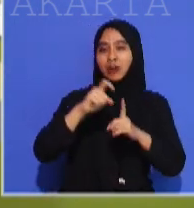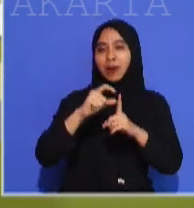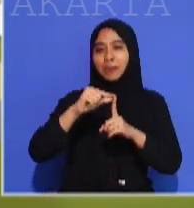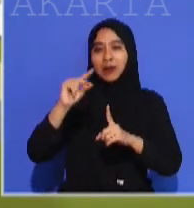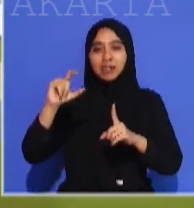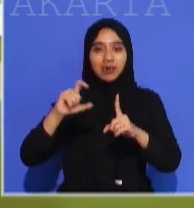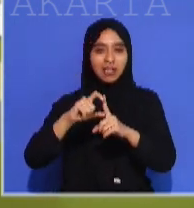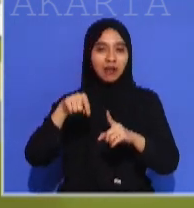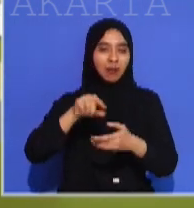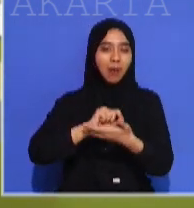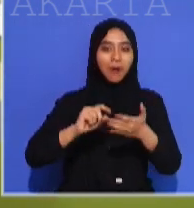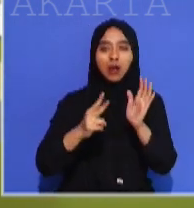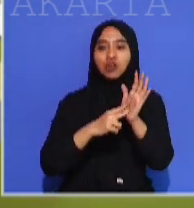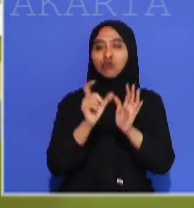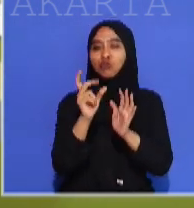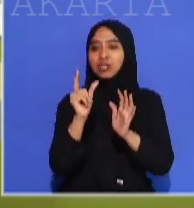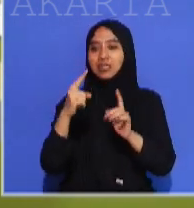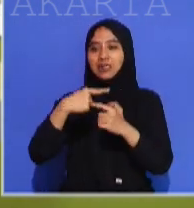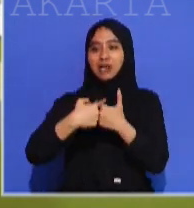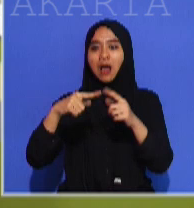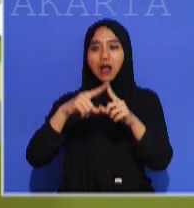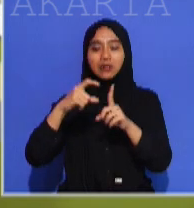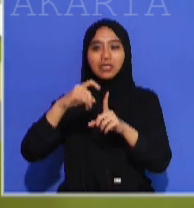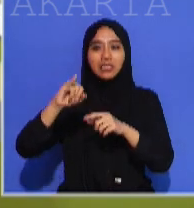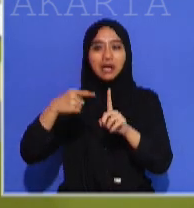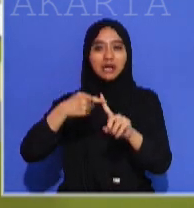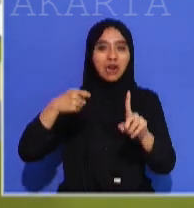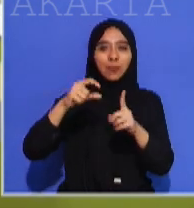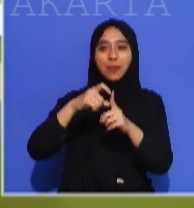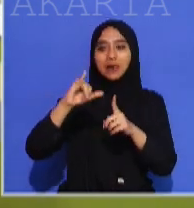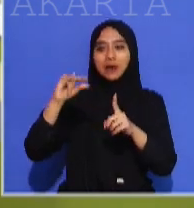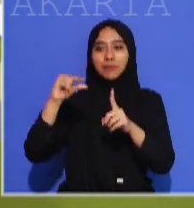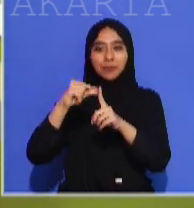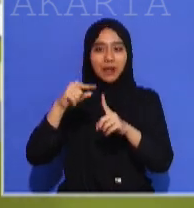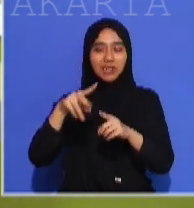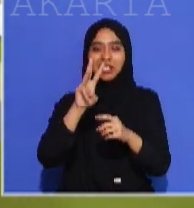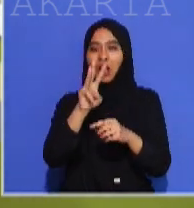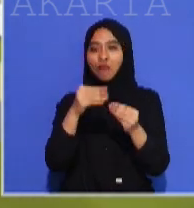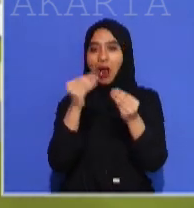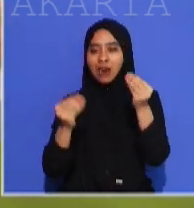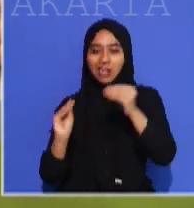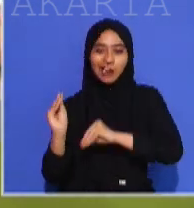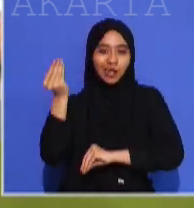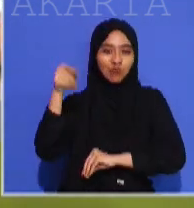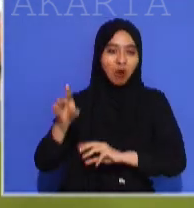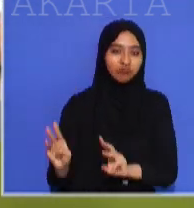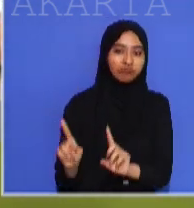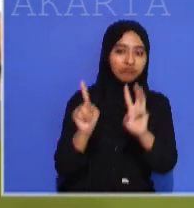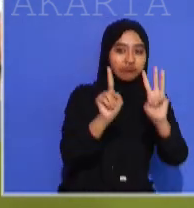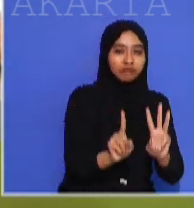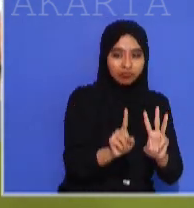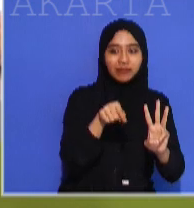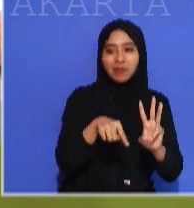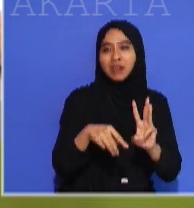Djabat Nuryadi dari PDIP dibantu tiga wakil Ketua DPRD Daerah Istimewa Yogyakarta, yaitu Budi Waljiman